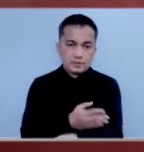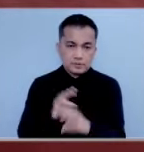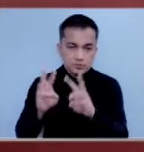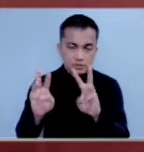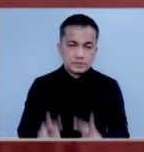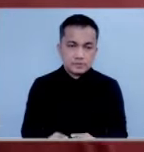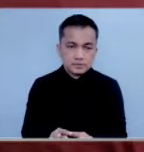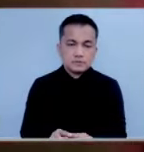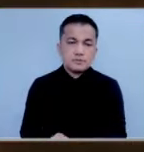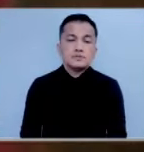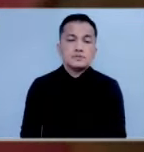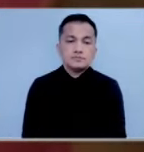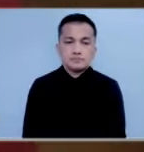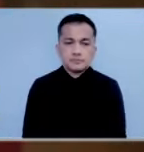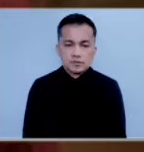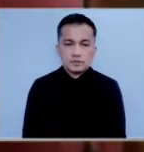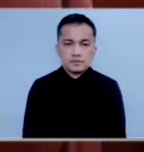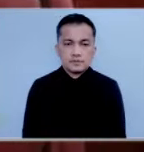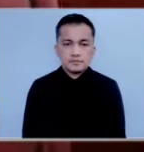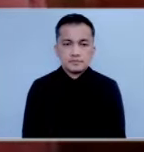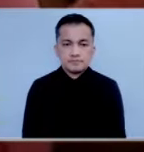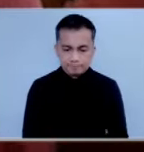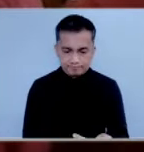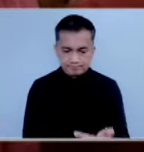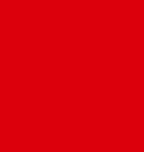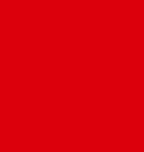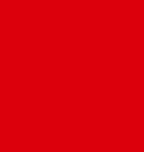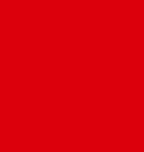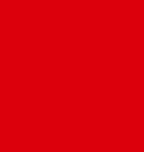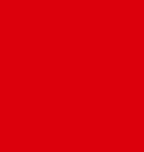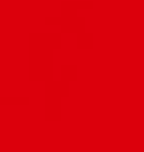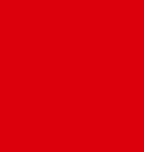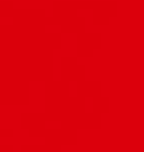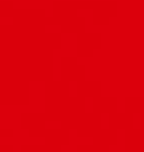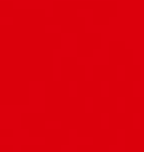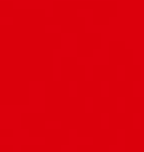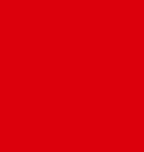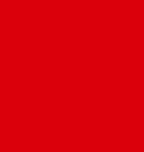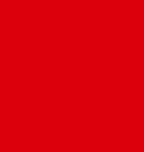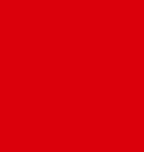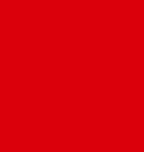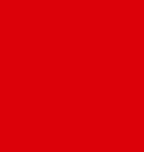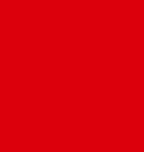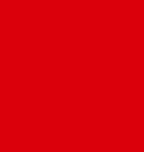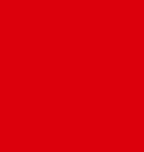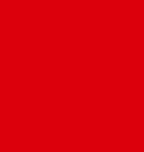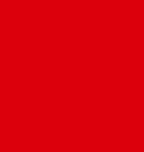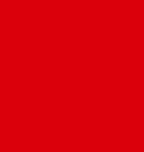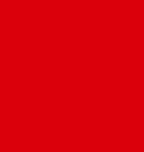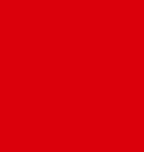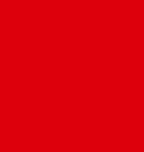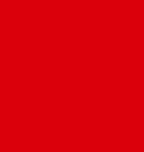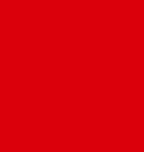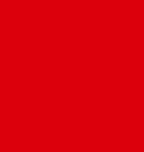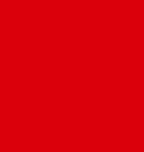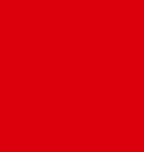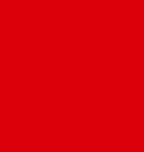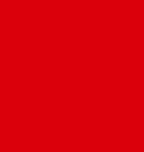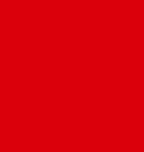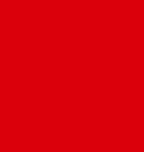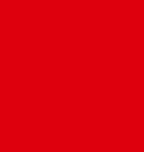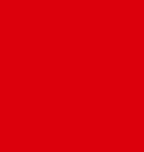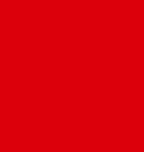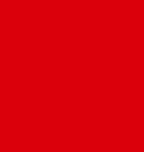Nagbabalita mula sa frontline, Rainiel Pawid, News 5. Mga kapatid, Andre Felix po. Iba na ang may alam at